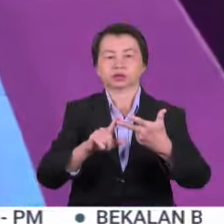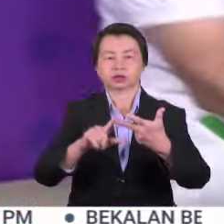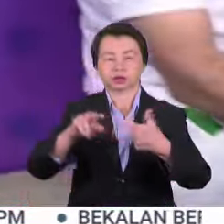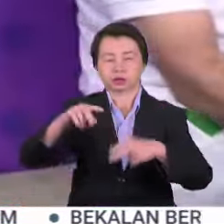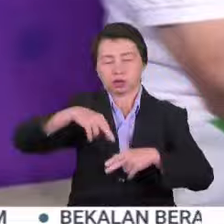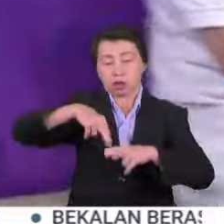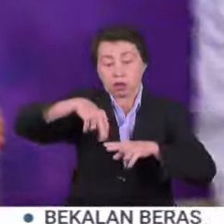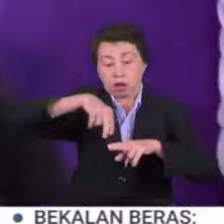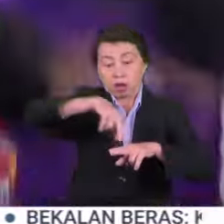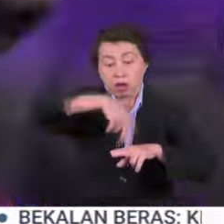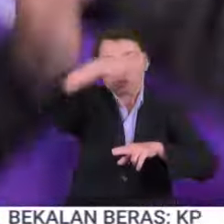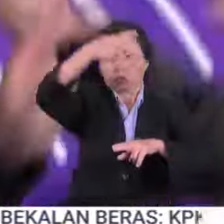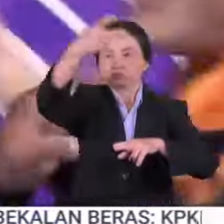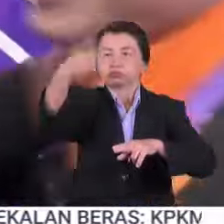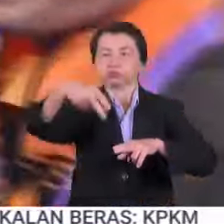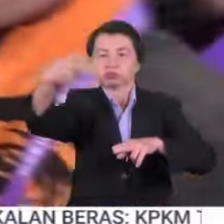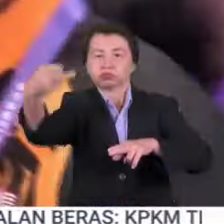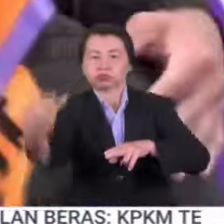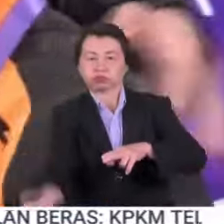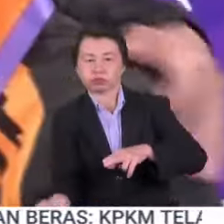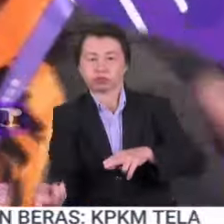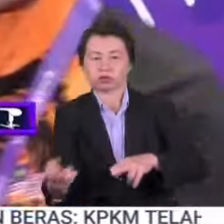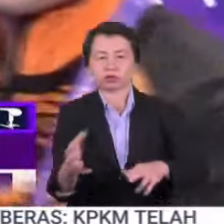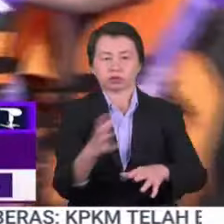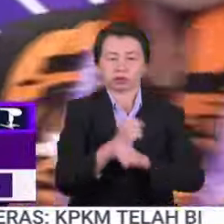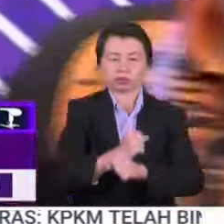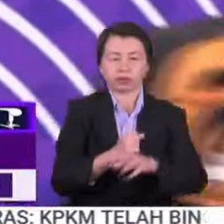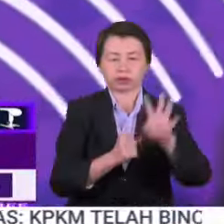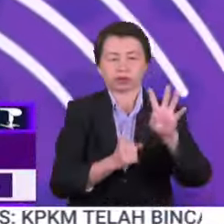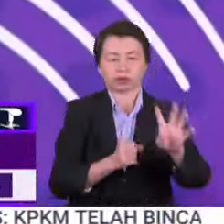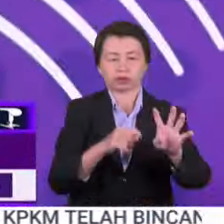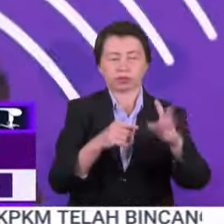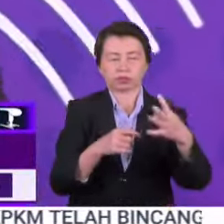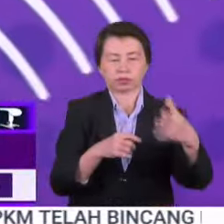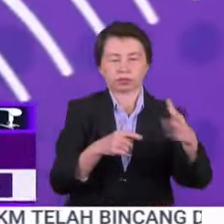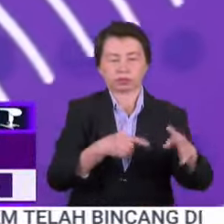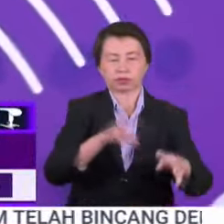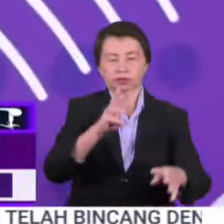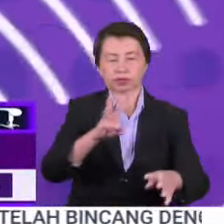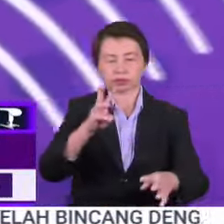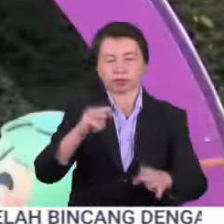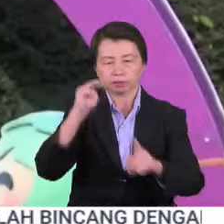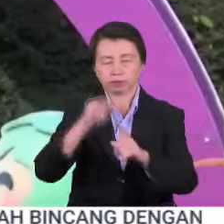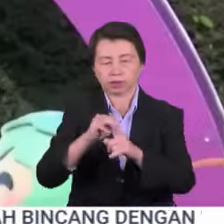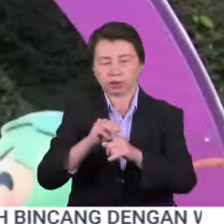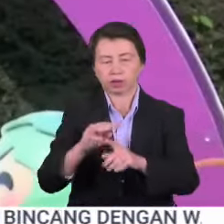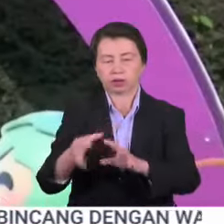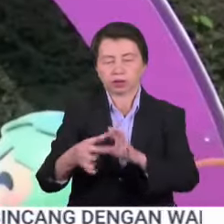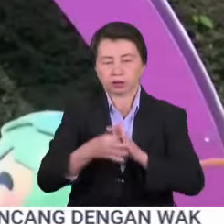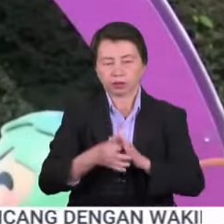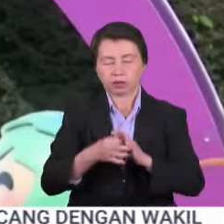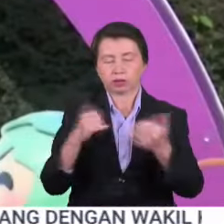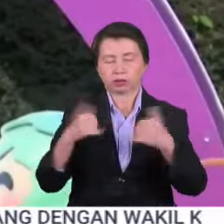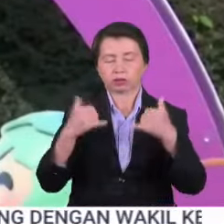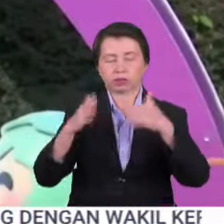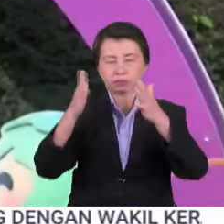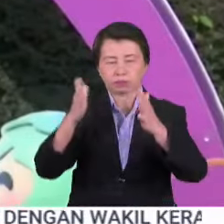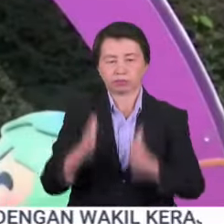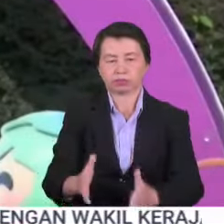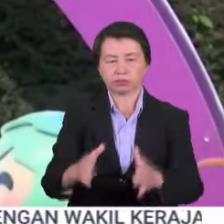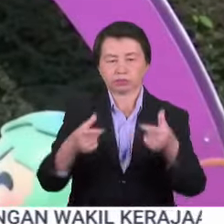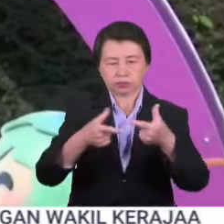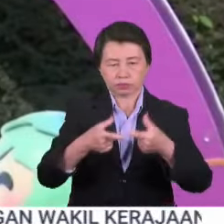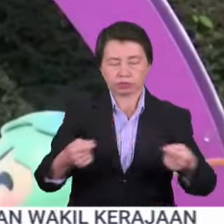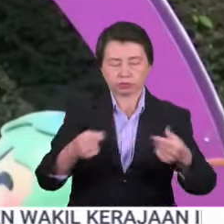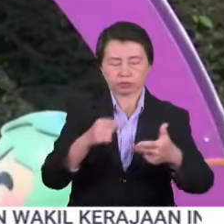melombol dengan 14.466 mata. Emas dan perak masing-masing milik atlet